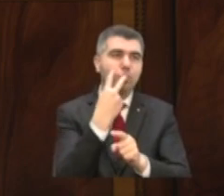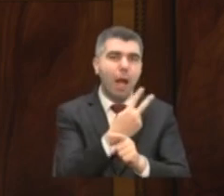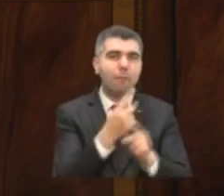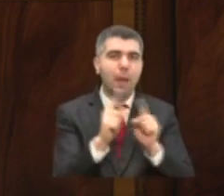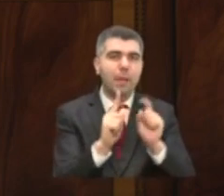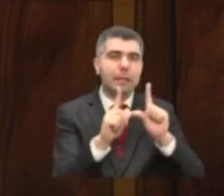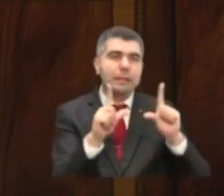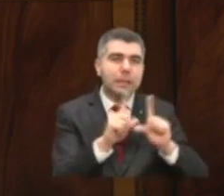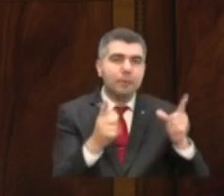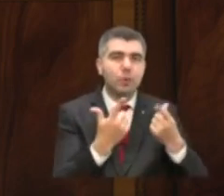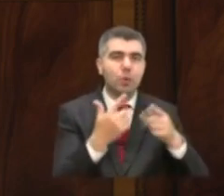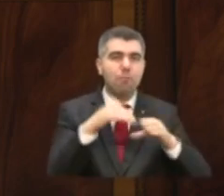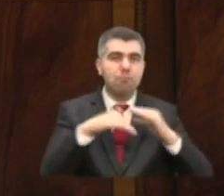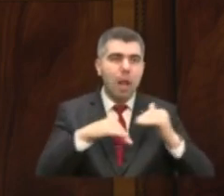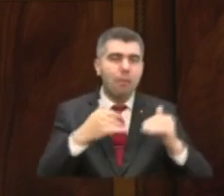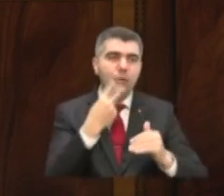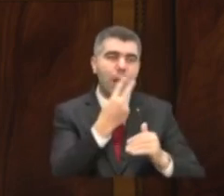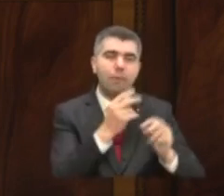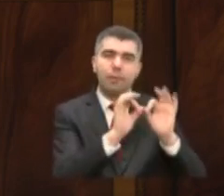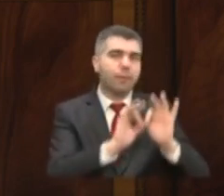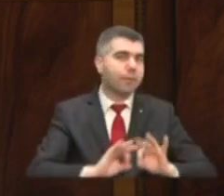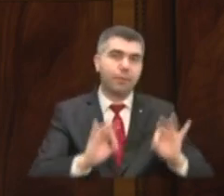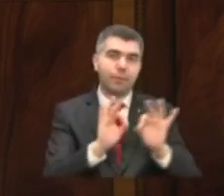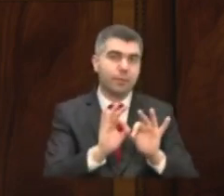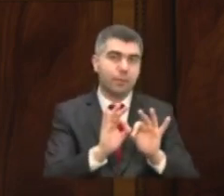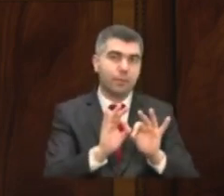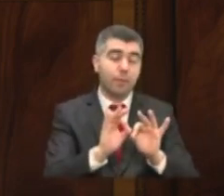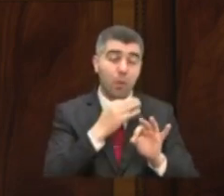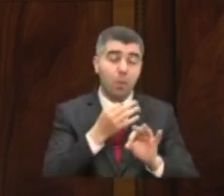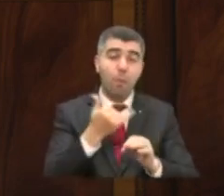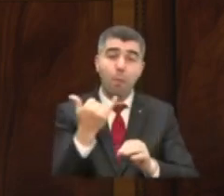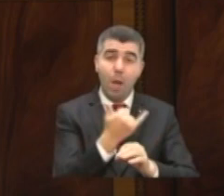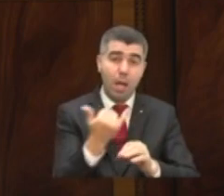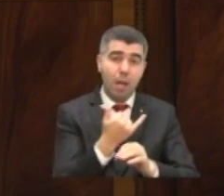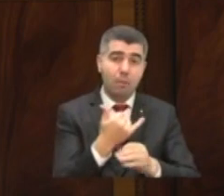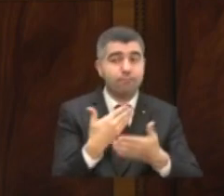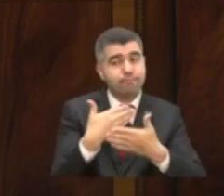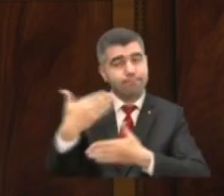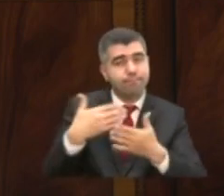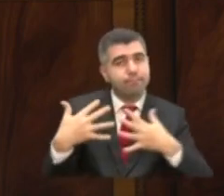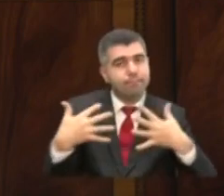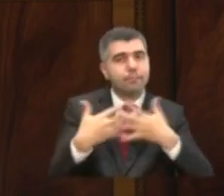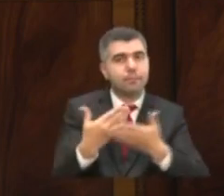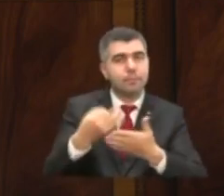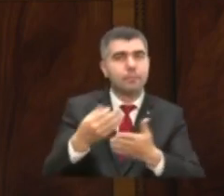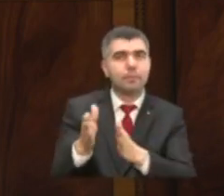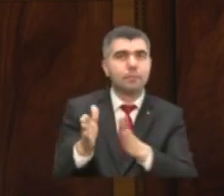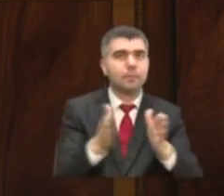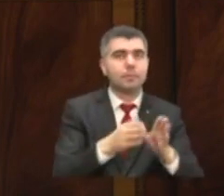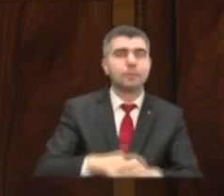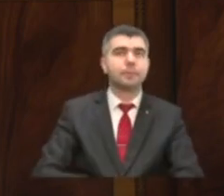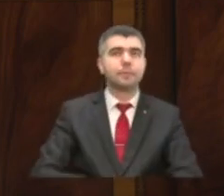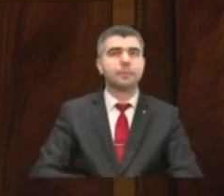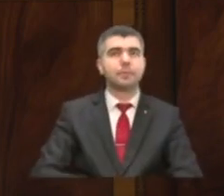الخطاب ديال الفاعل السياسي، وحنا في حاجه الى استرجاع الثقه. شكرا السيد رئيس الحكومه. شكرا للسيد